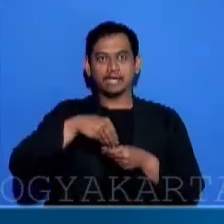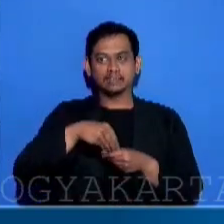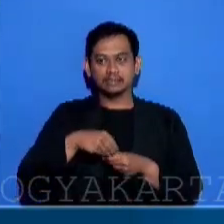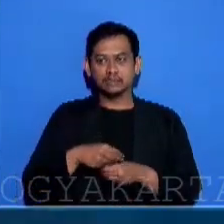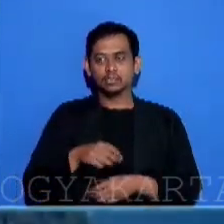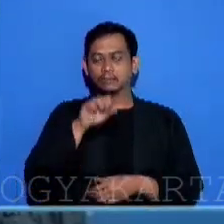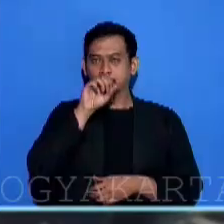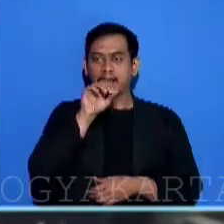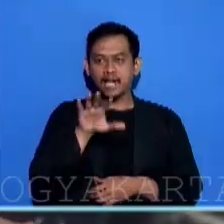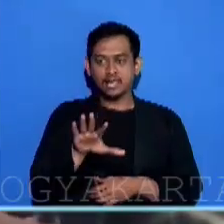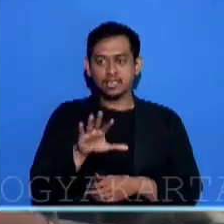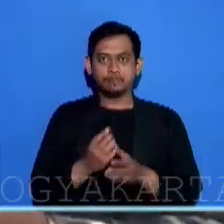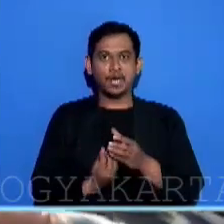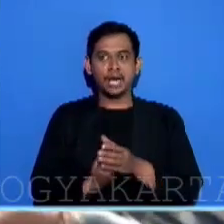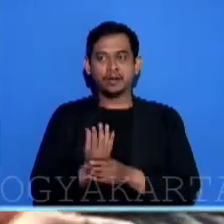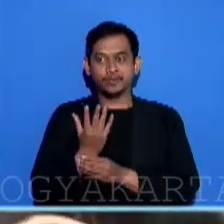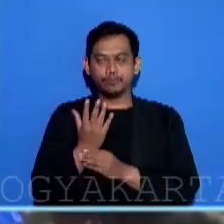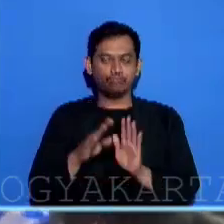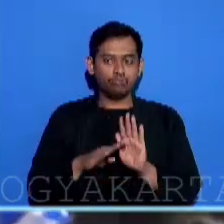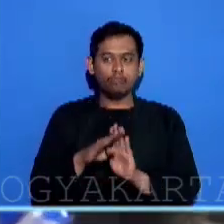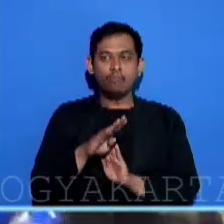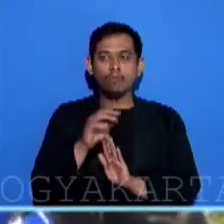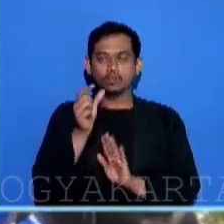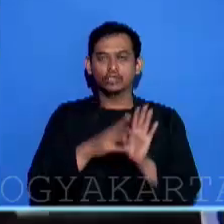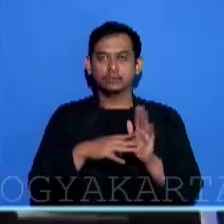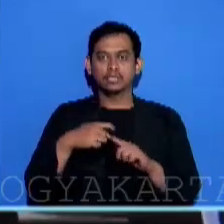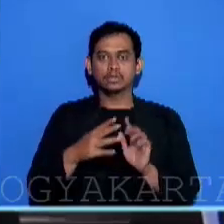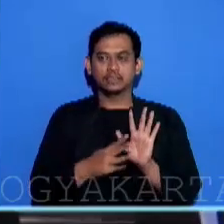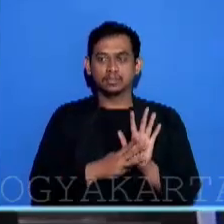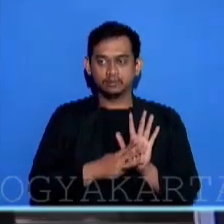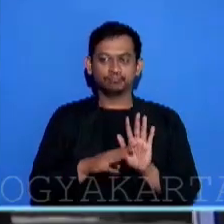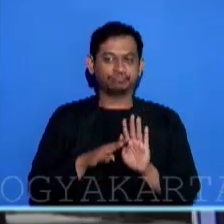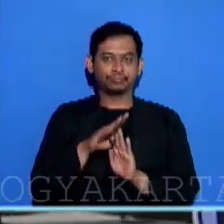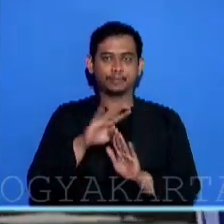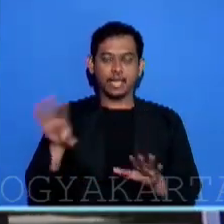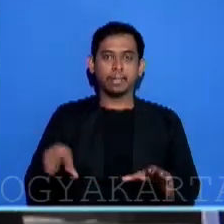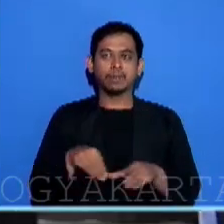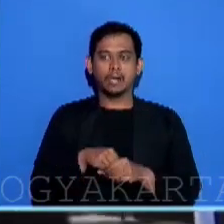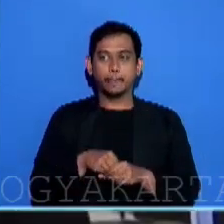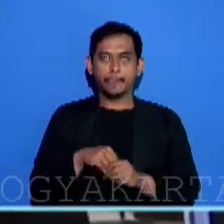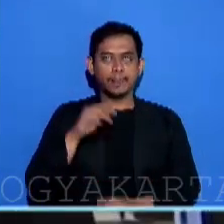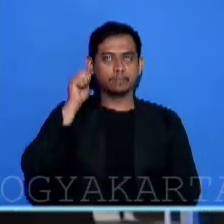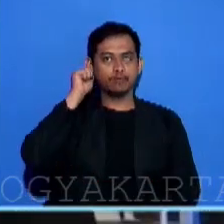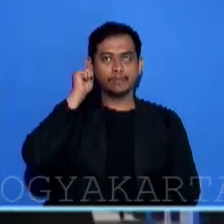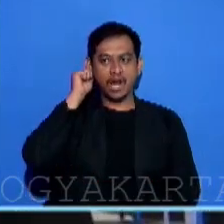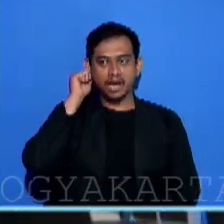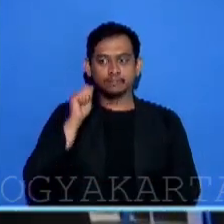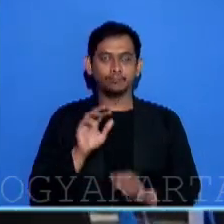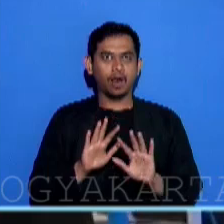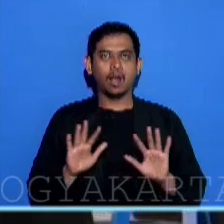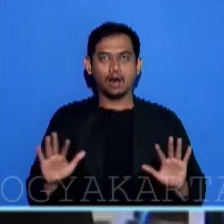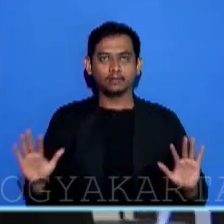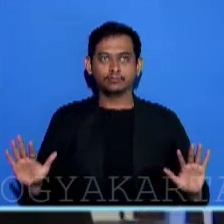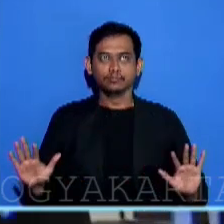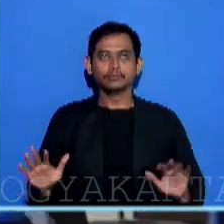menyebut, pertumbuhan UMKM di DIY mengalami kemajuan, di mana partisipasi dari kalangan perempuan cukup dominan.